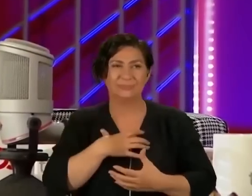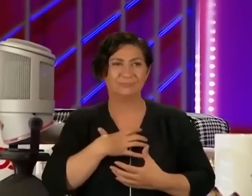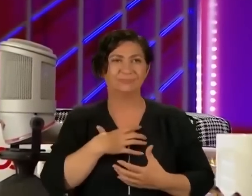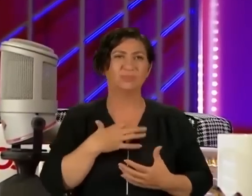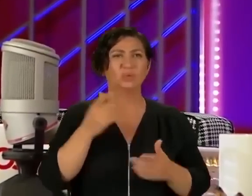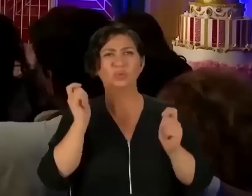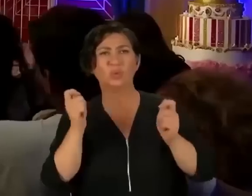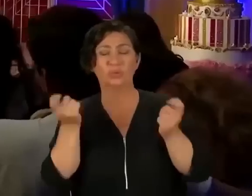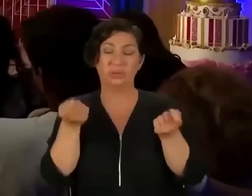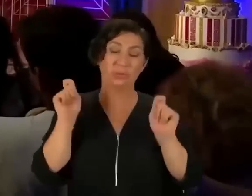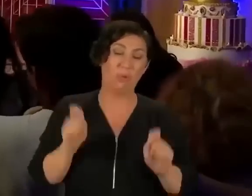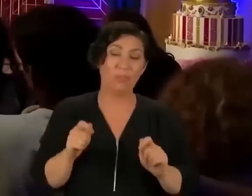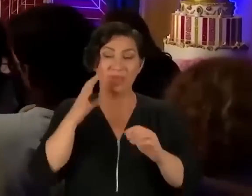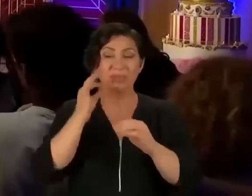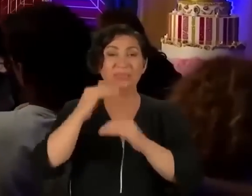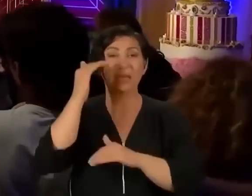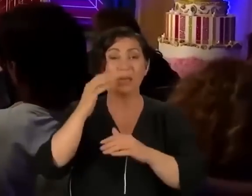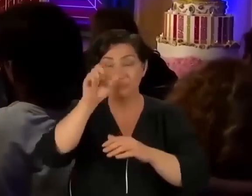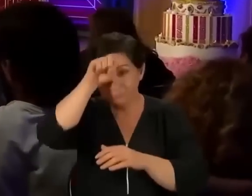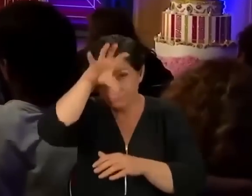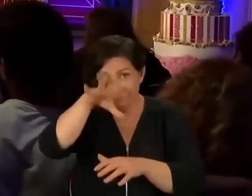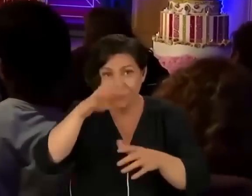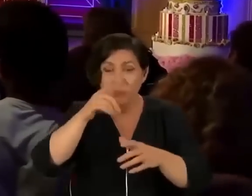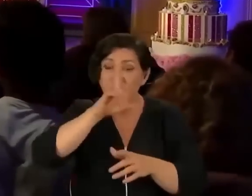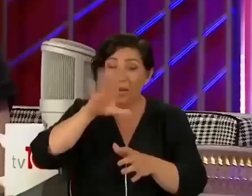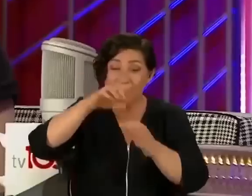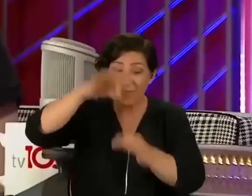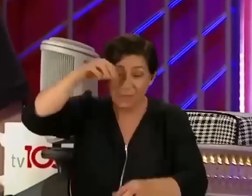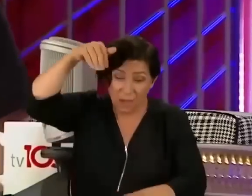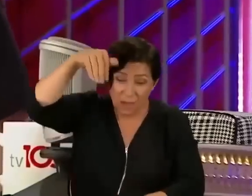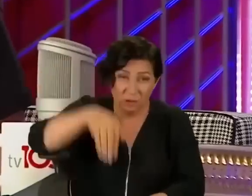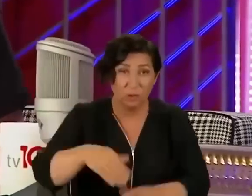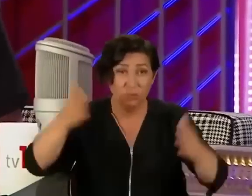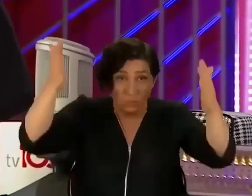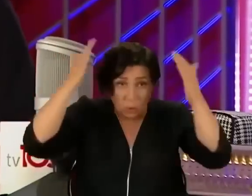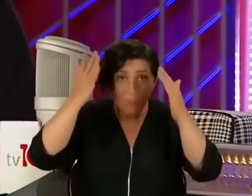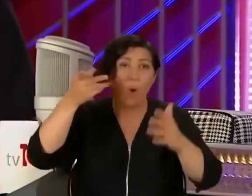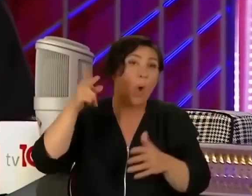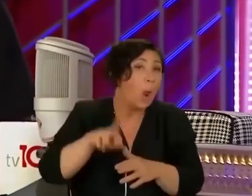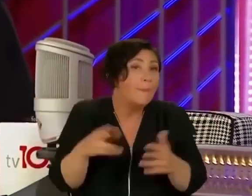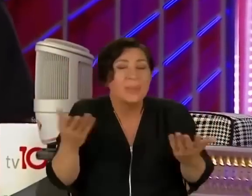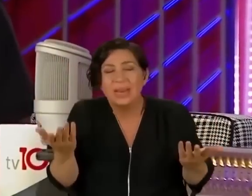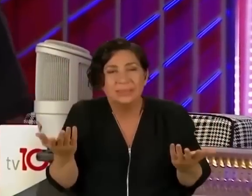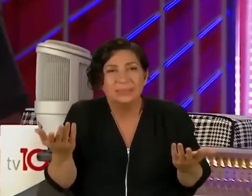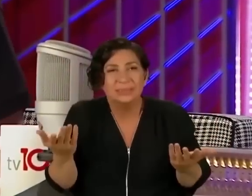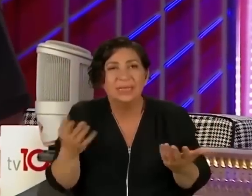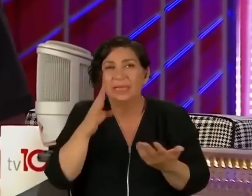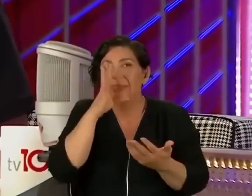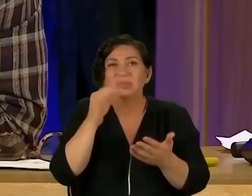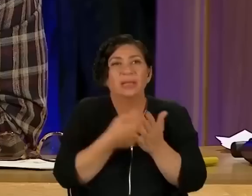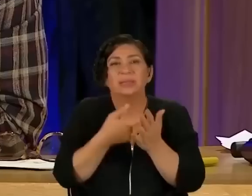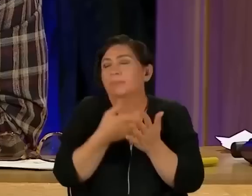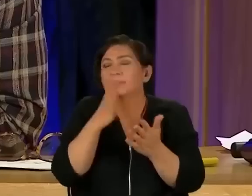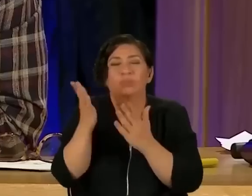böbürlenmemeli. Çok zor bir iş yapıyorum. İnsanlar hani maden ocağında çalışıyor, yerin 150 metre altında çökebilir. Ölebilir yani. Kimse adını